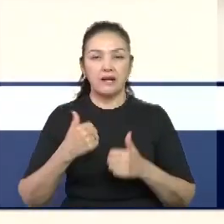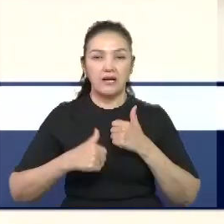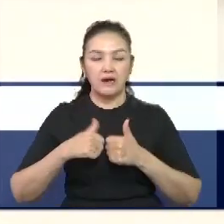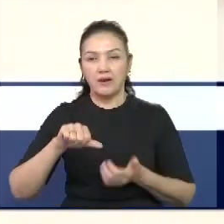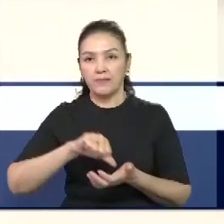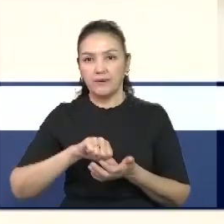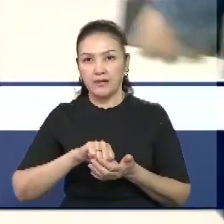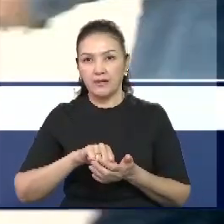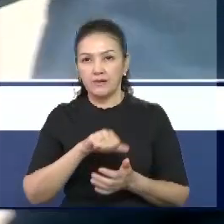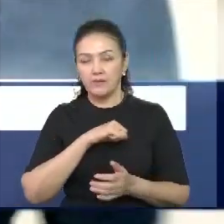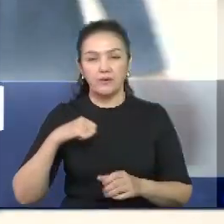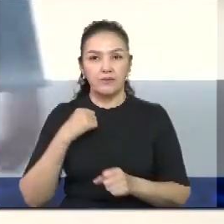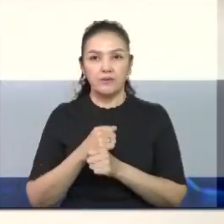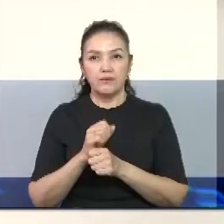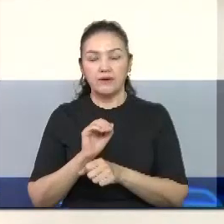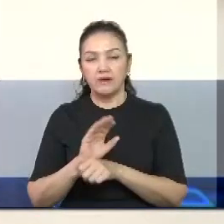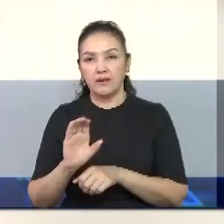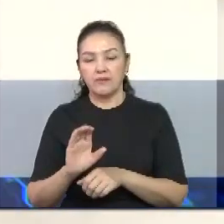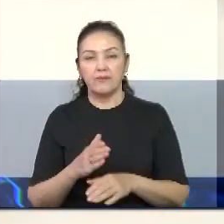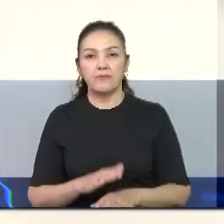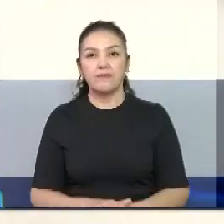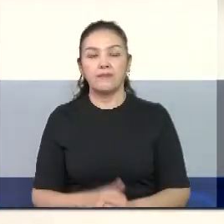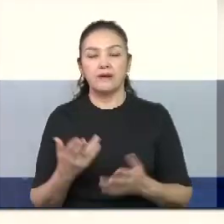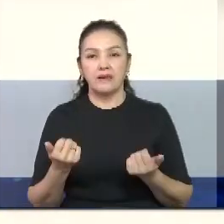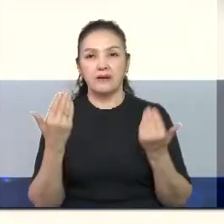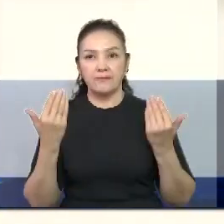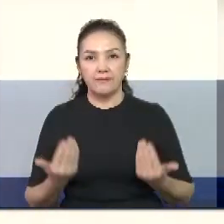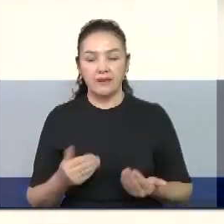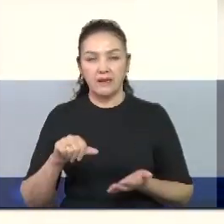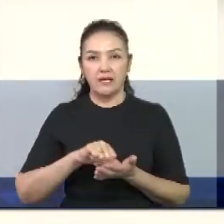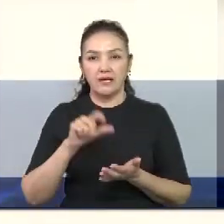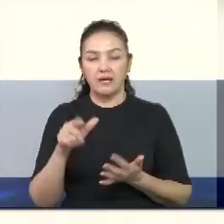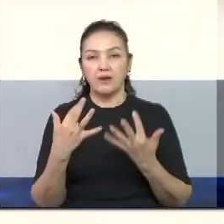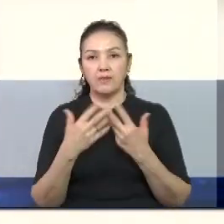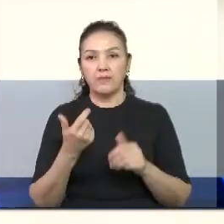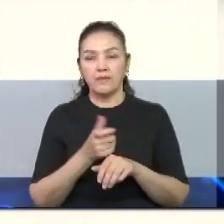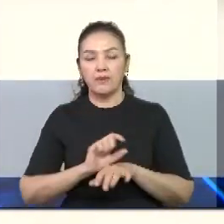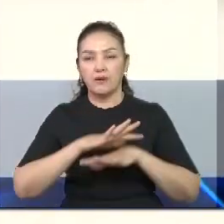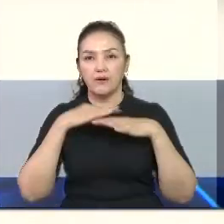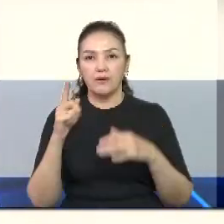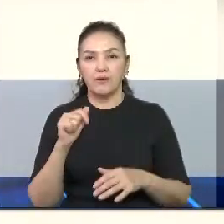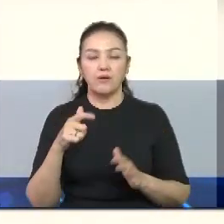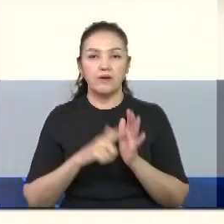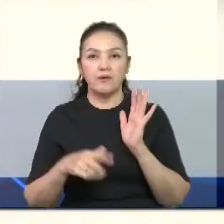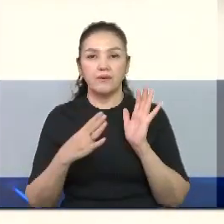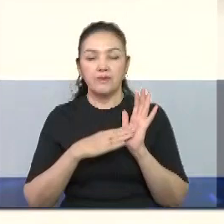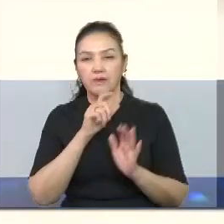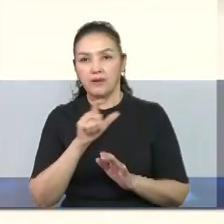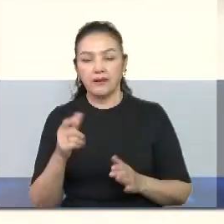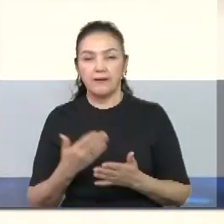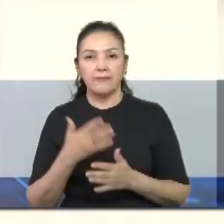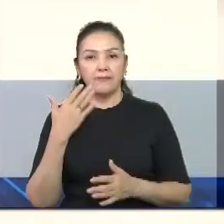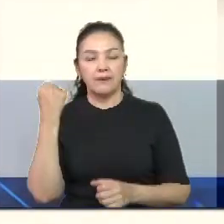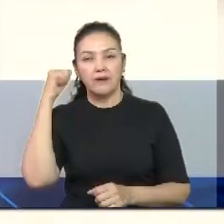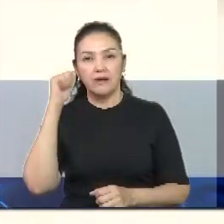байқауға қатысушылар өз жұмыстарын тапсырды. Әрине, биыл қатысушылар саны өте көп, 179 адамды